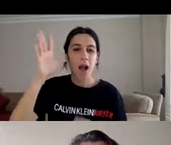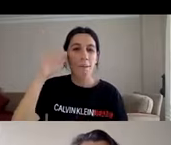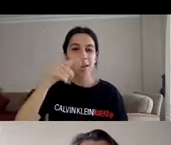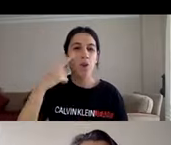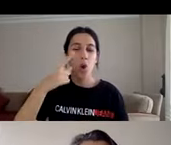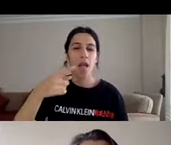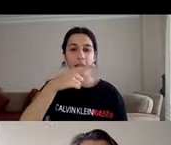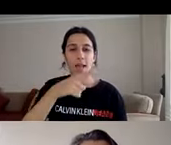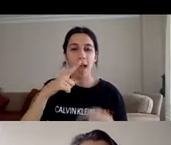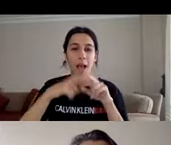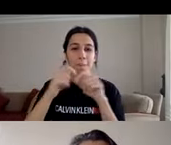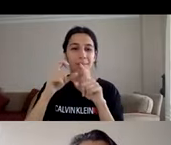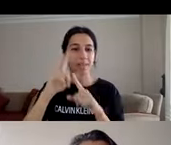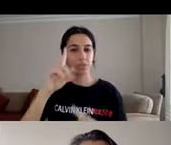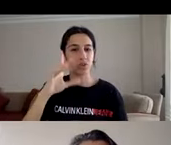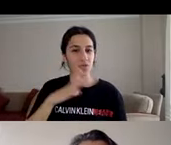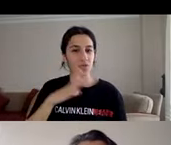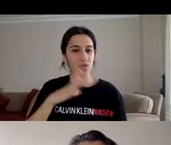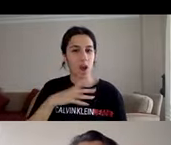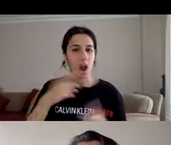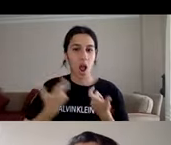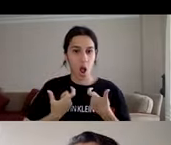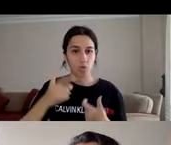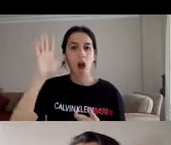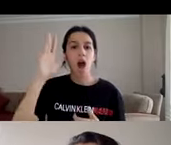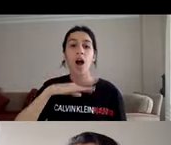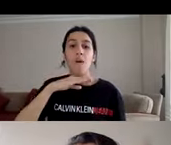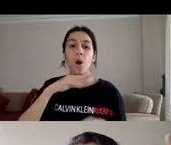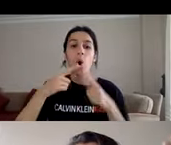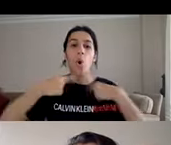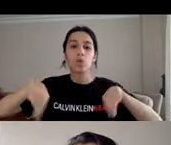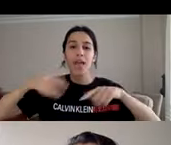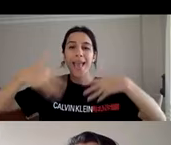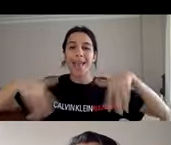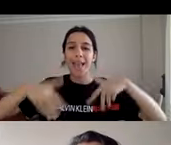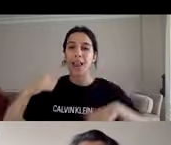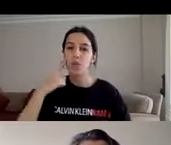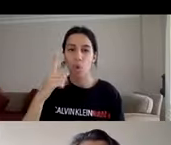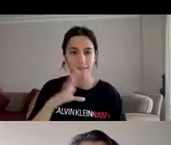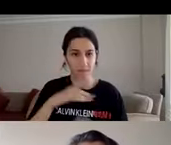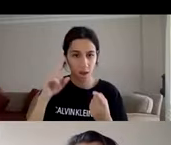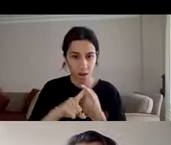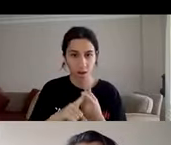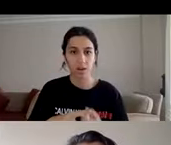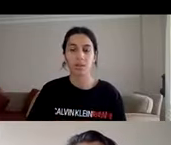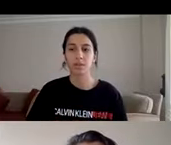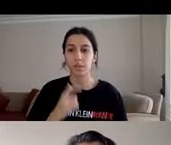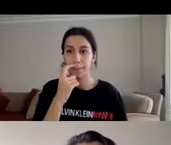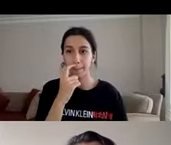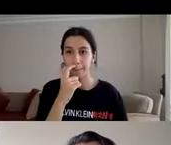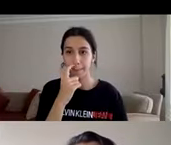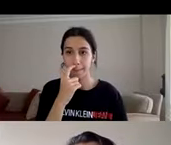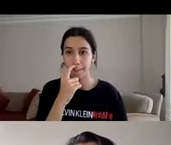geçen yine çok atıf alan meşhur bir kanun var. Avrupa Konseyi Engeller Eylem Planı düzenli olarak değişiyor, yenileniyor AB